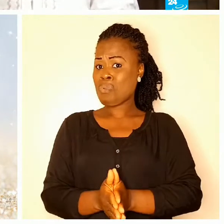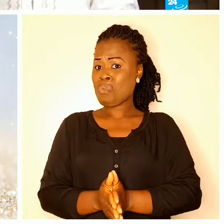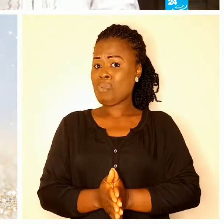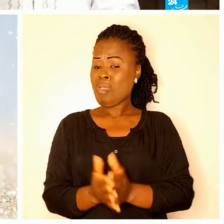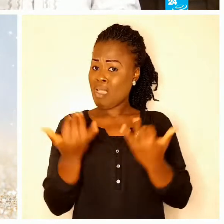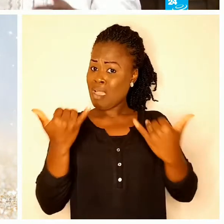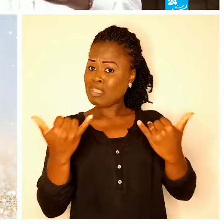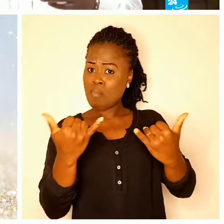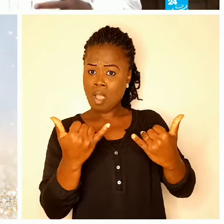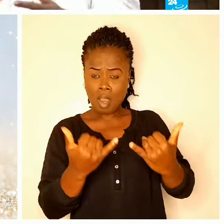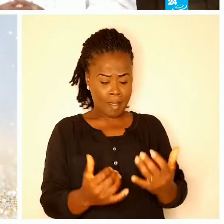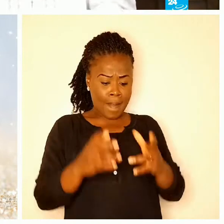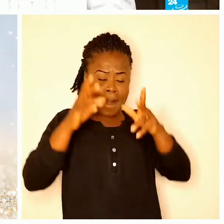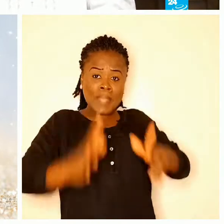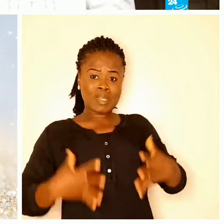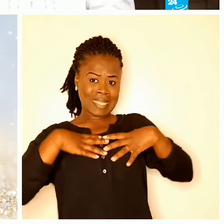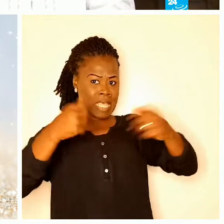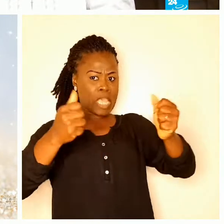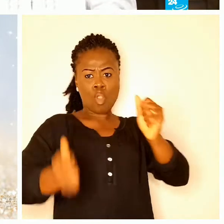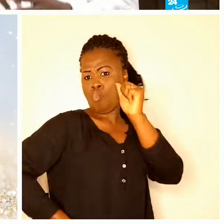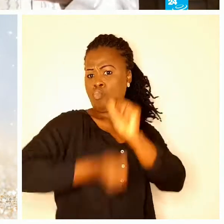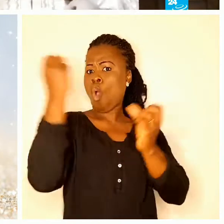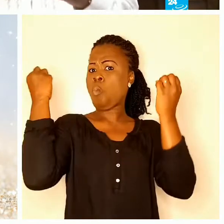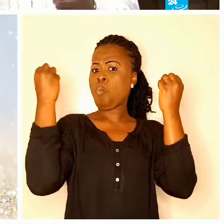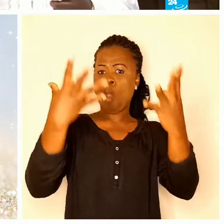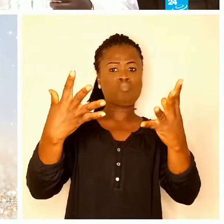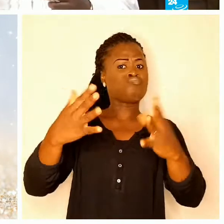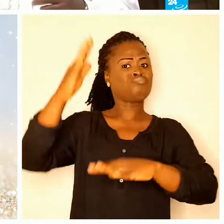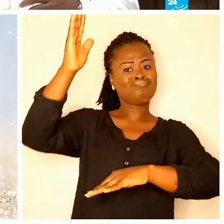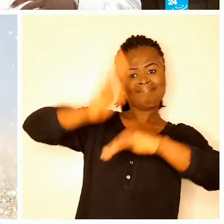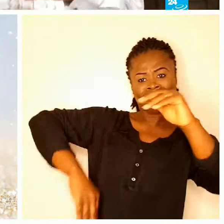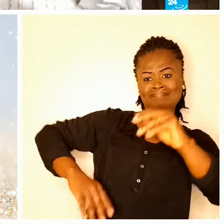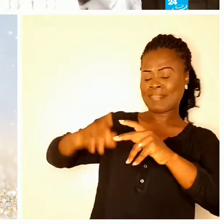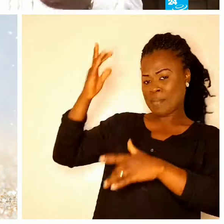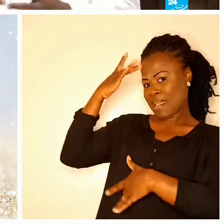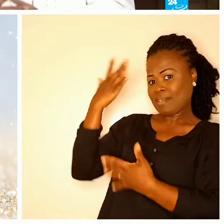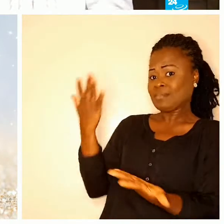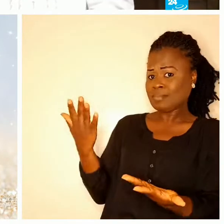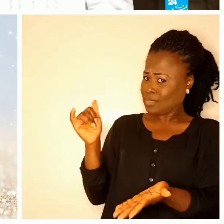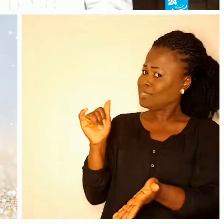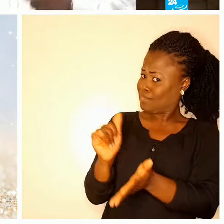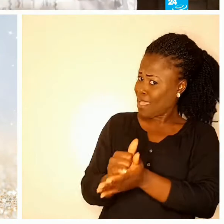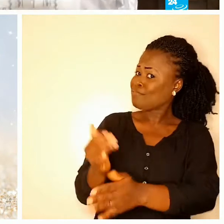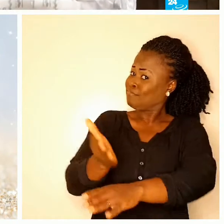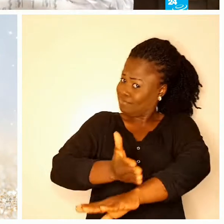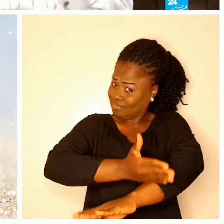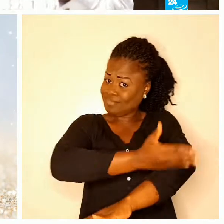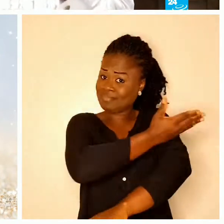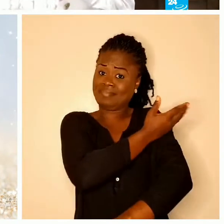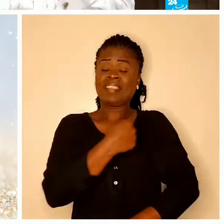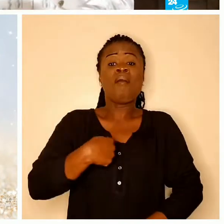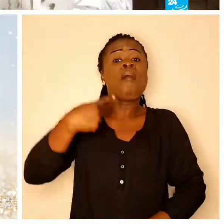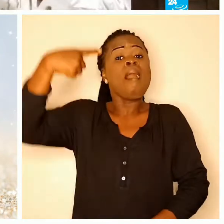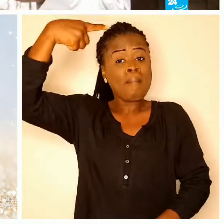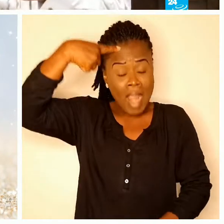de guéris a dépassé le nombre de malades dans les hôpitaux et cette courbe progresse. Et je pense qu'à terme, si nous arrivons à